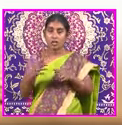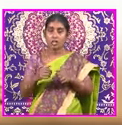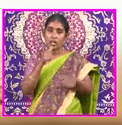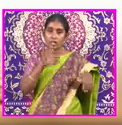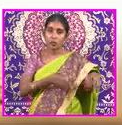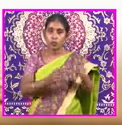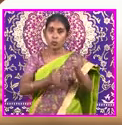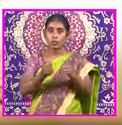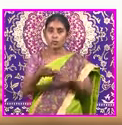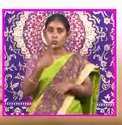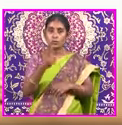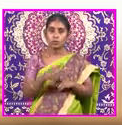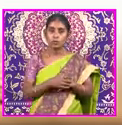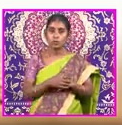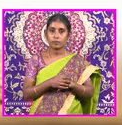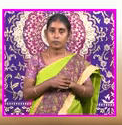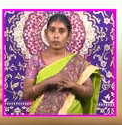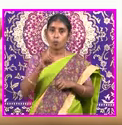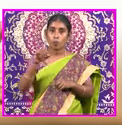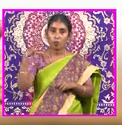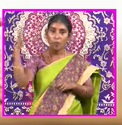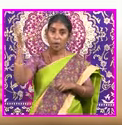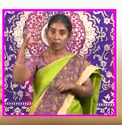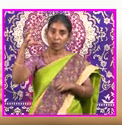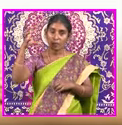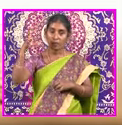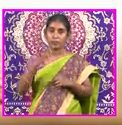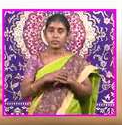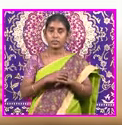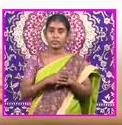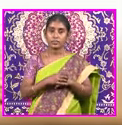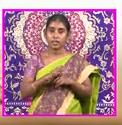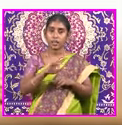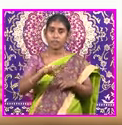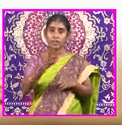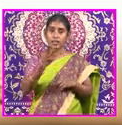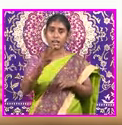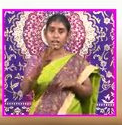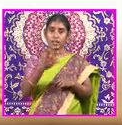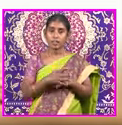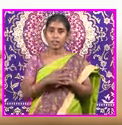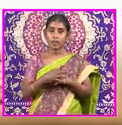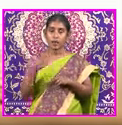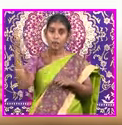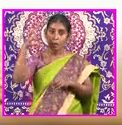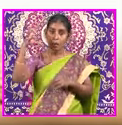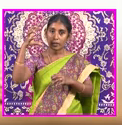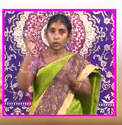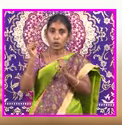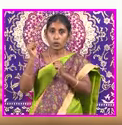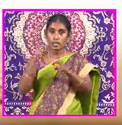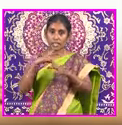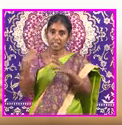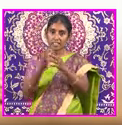எப்படி பூமியின் மேற்பகுதியில் வந்து காற்று கடத்துதோ அதே போல் நீர்ப்பகுதியில் பெருங்கடல்களில் வந்து ஒரு இடத்துல இருக்கிற வெப்பத்தை வந்து இன்னொரு